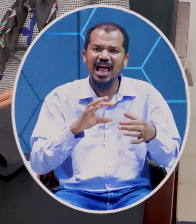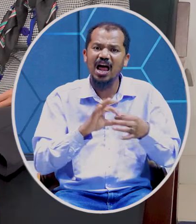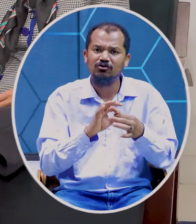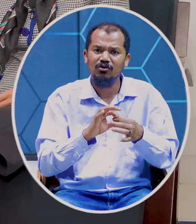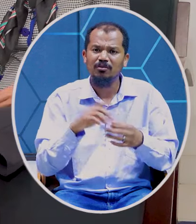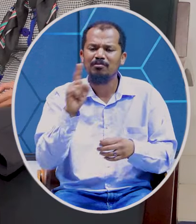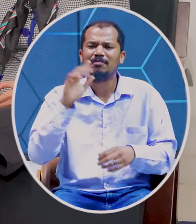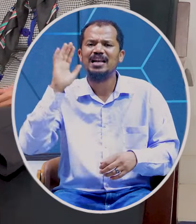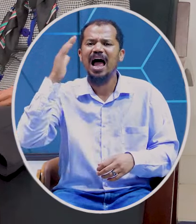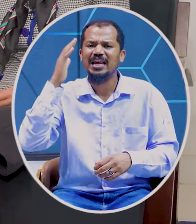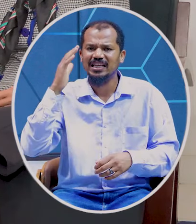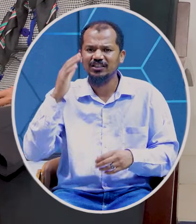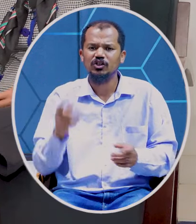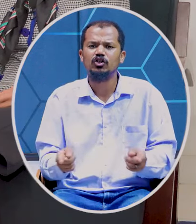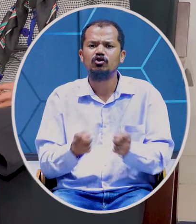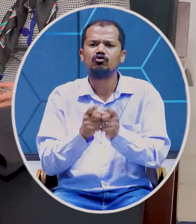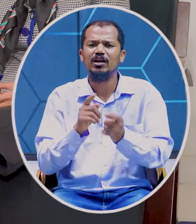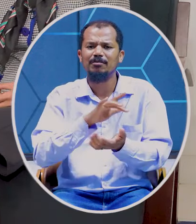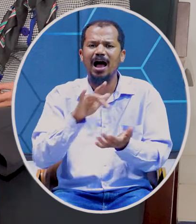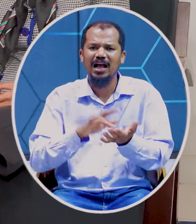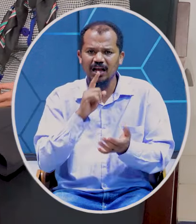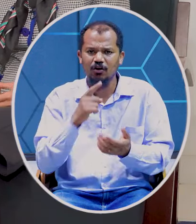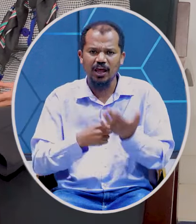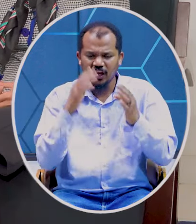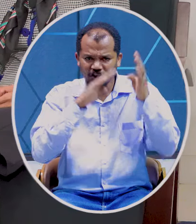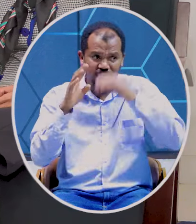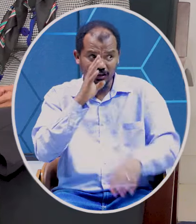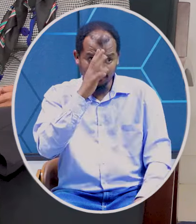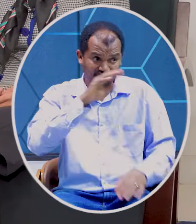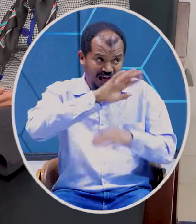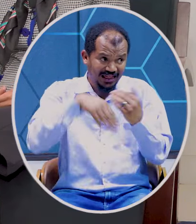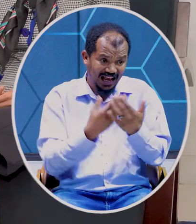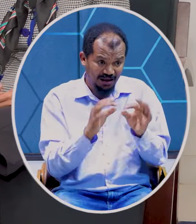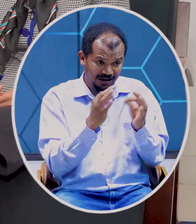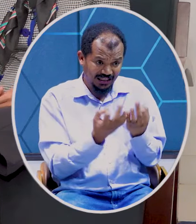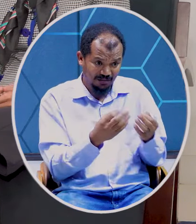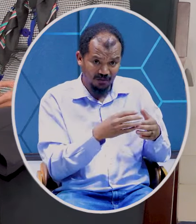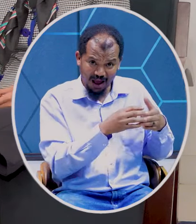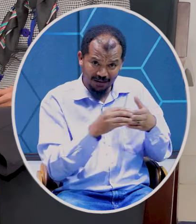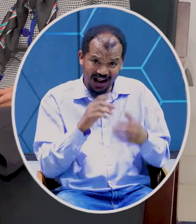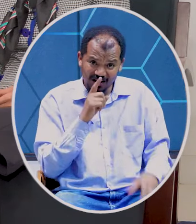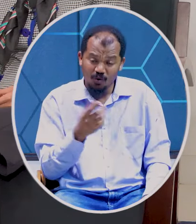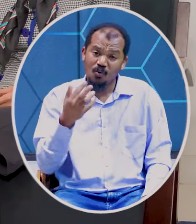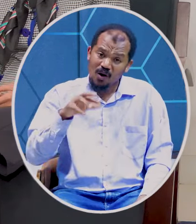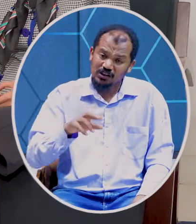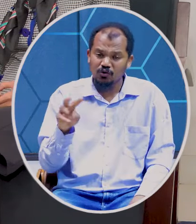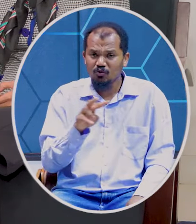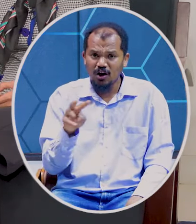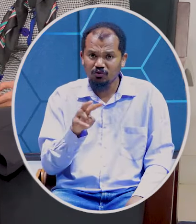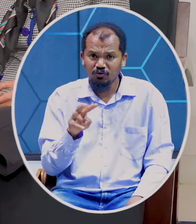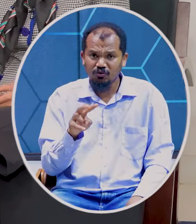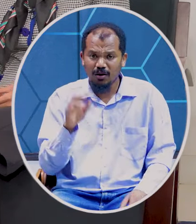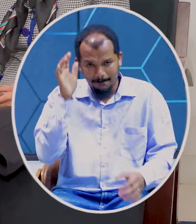ተያይዞ በምን አይነት ግንኙነት መካከል ነው ይሄ ችግር የሚፈጠረው? አጠቃላይ ቤተሰባዊ አመራር ላይ ነው ወይስ ደግሞ